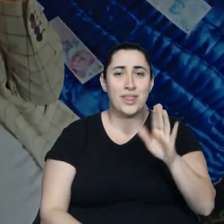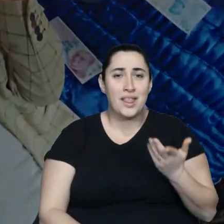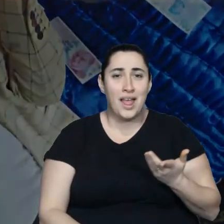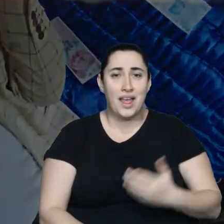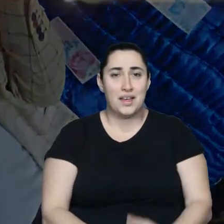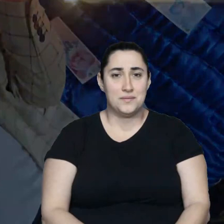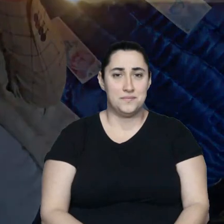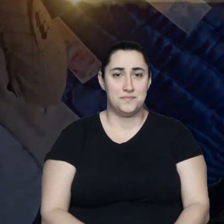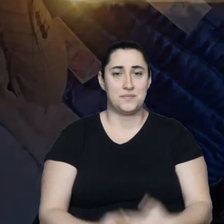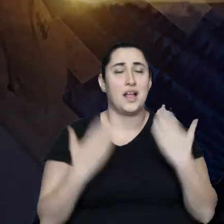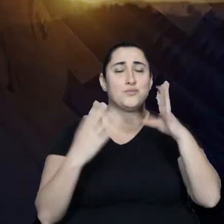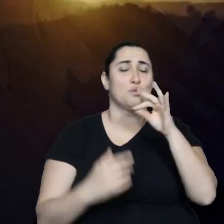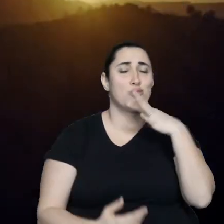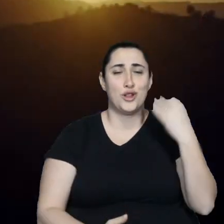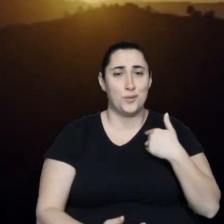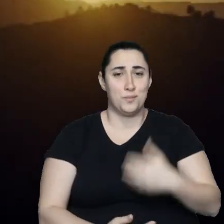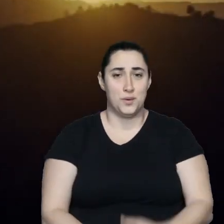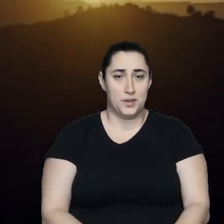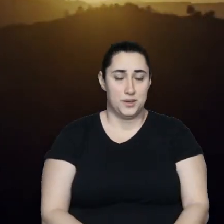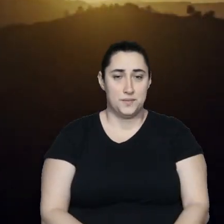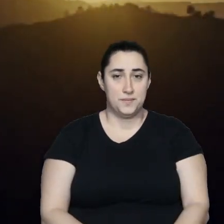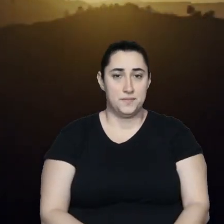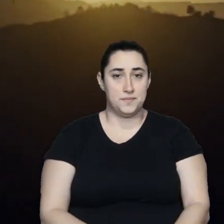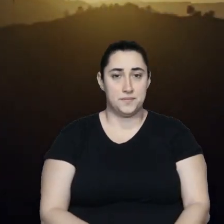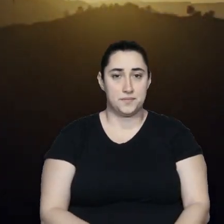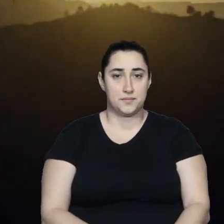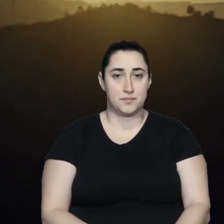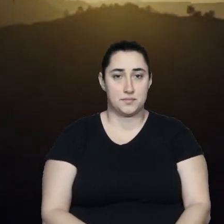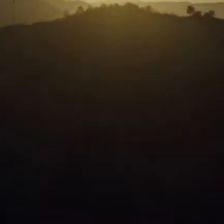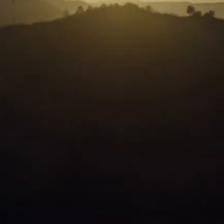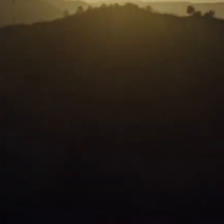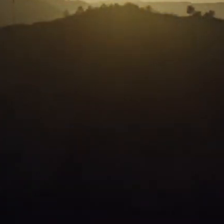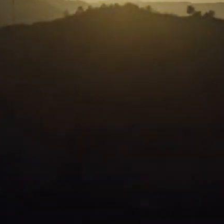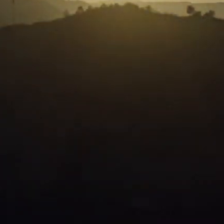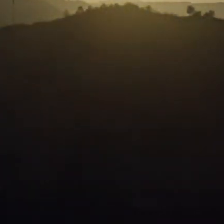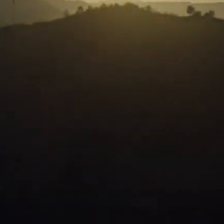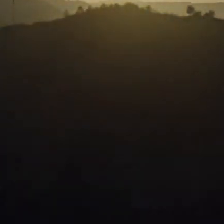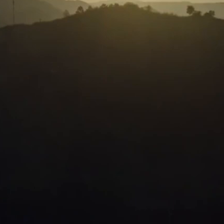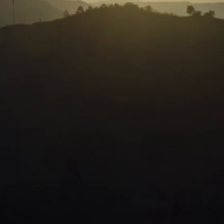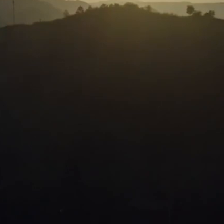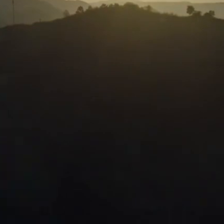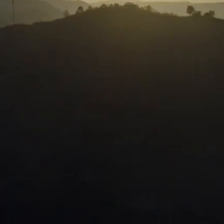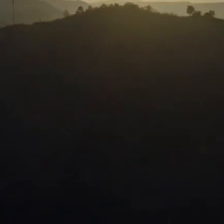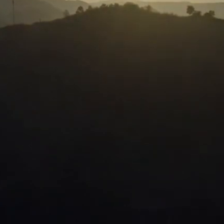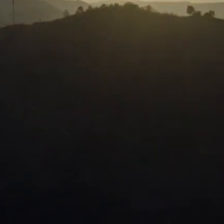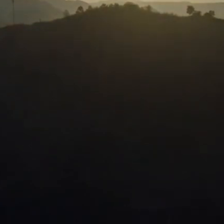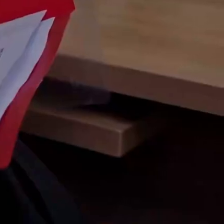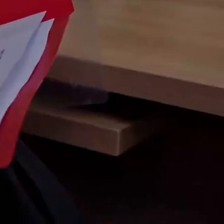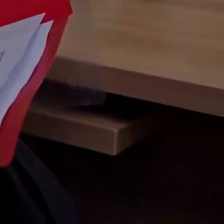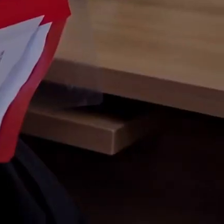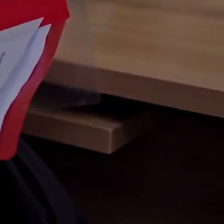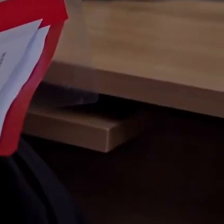nedir? Allah'ım çok mutluyum. Sabah erken saatler, güneş Taraklı üzerinde hızla